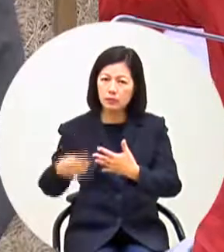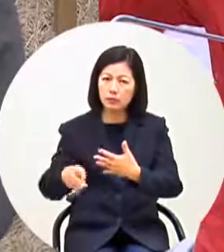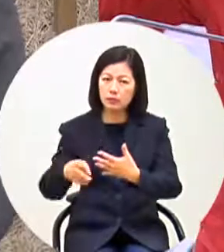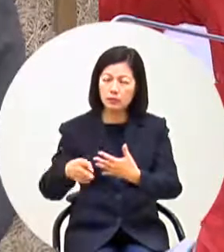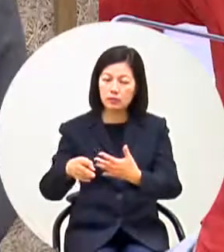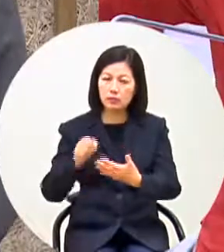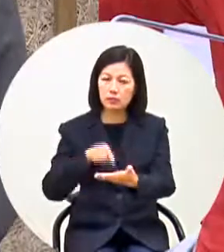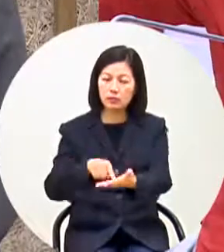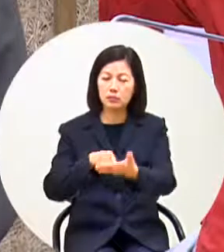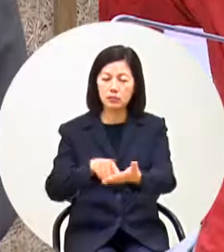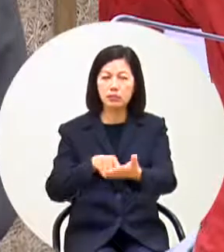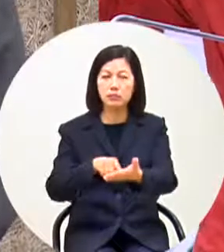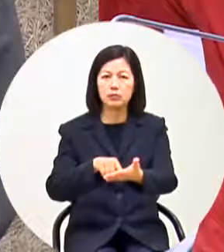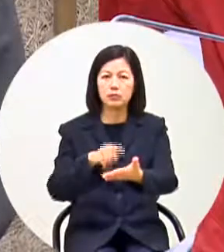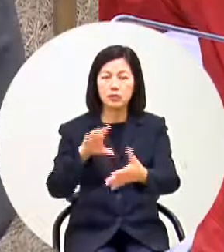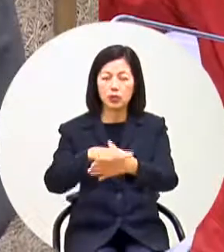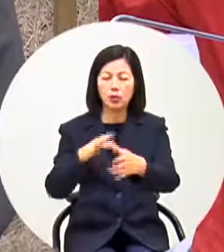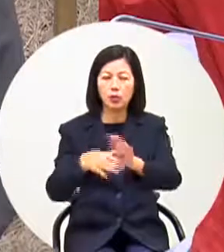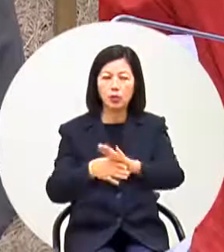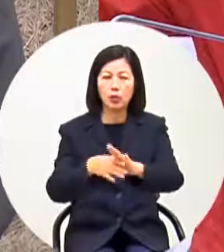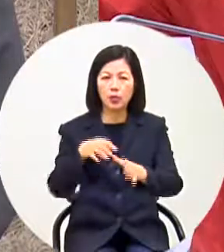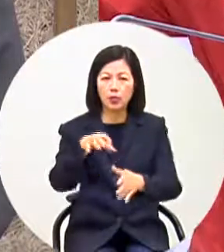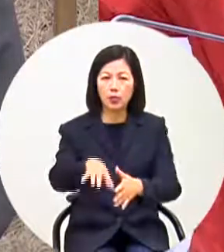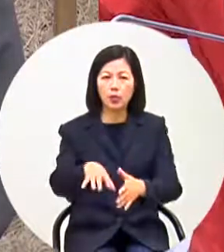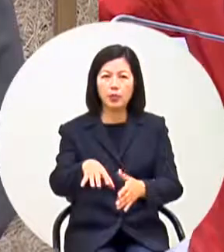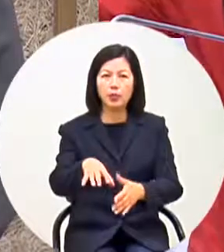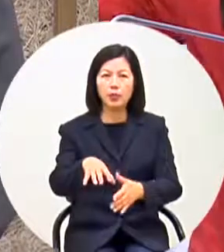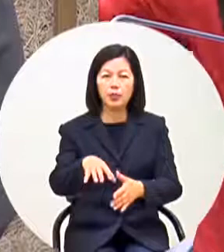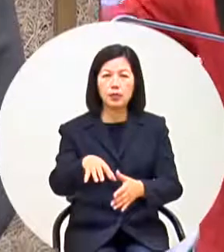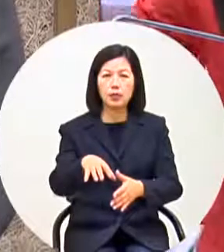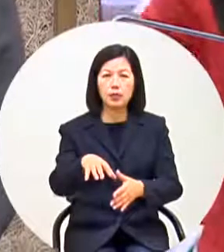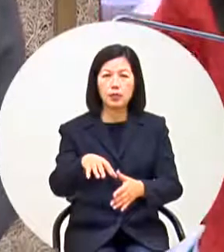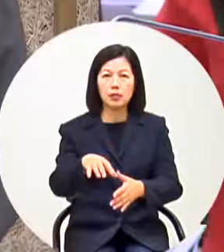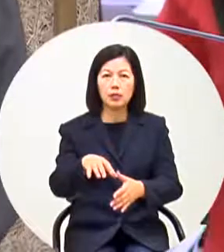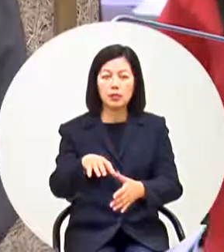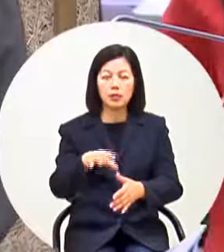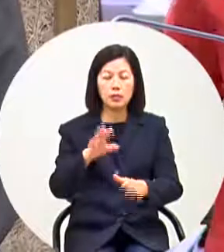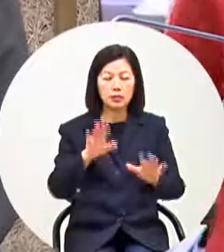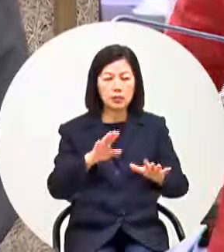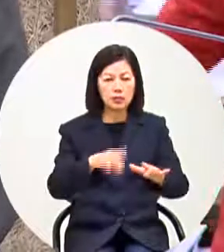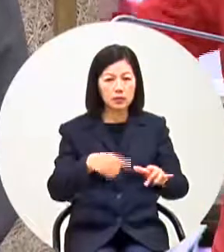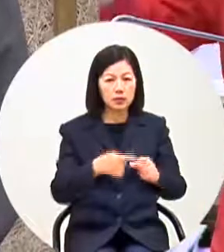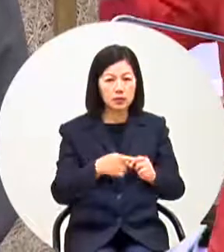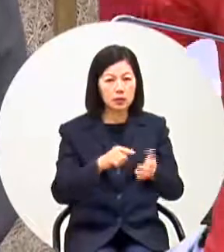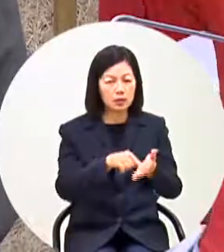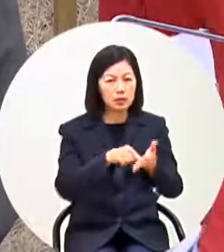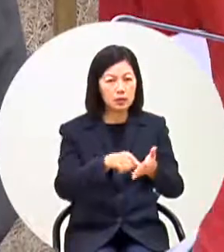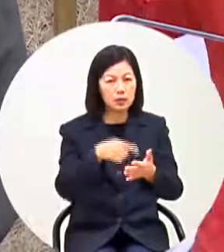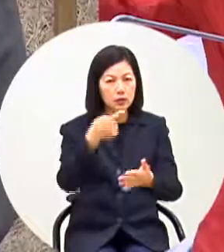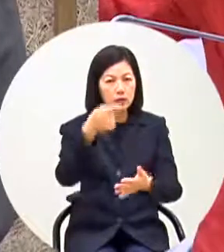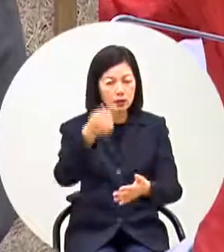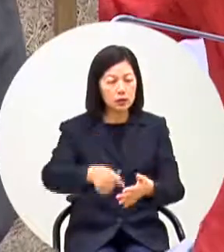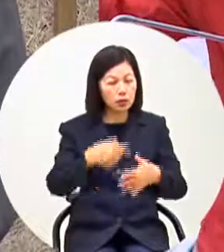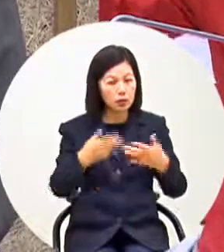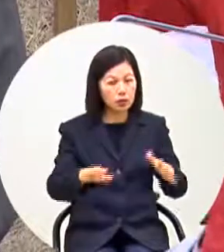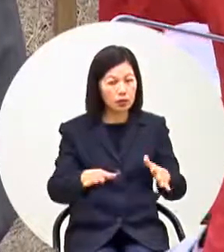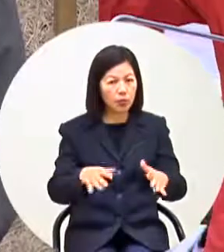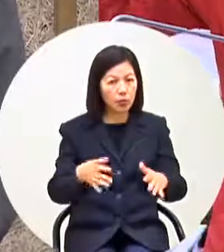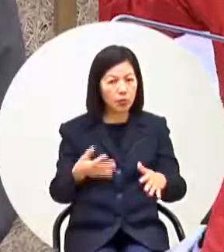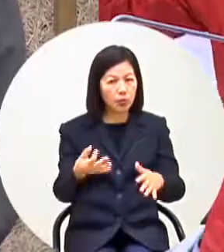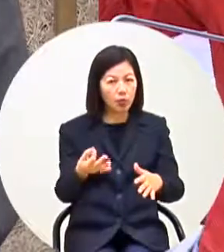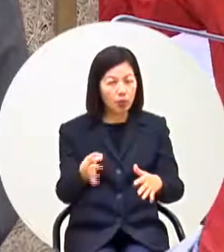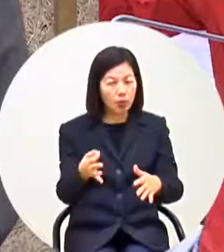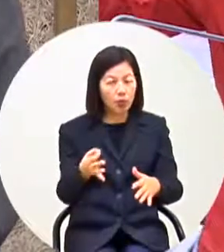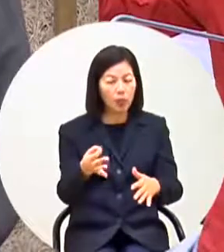部有今年度有争取1亿多的经费嘛？ 是。 那除了原有的计划以外，